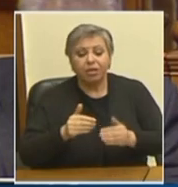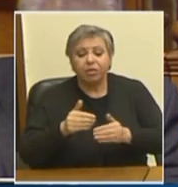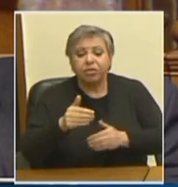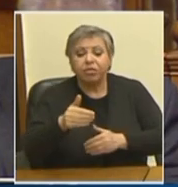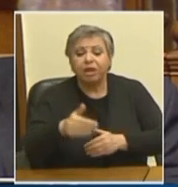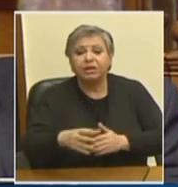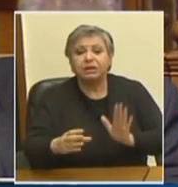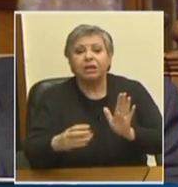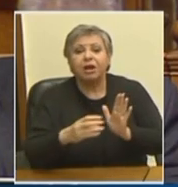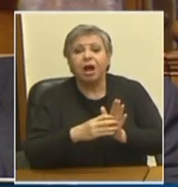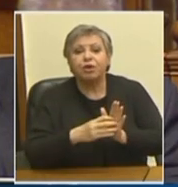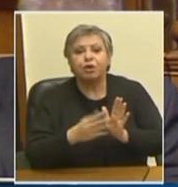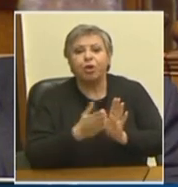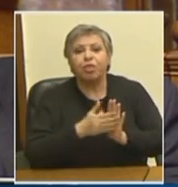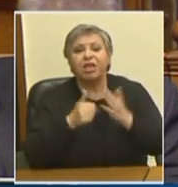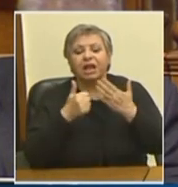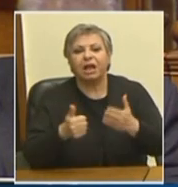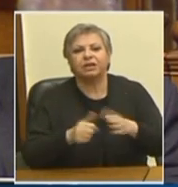16 και την εκπαίδευση.